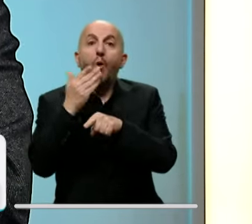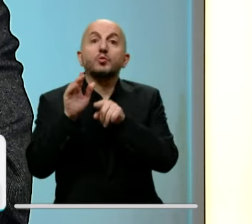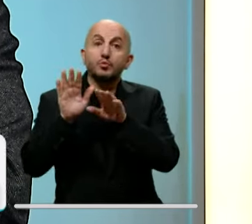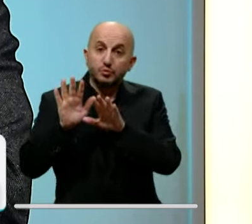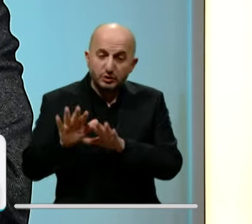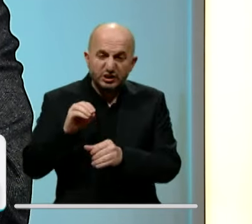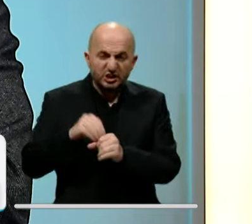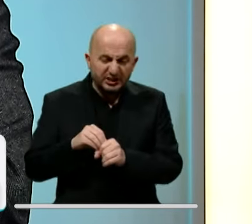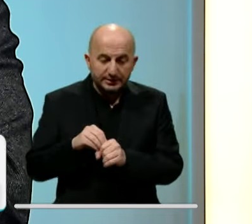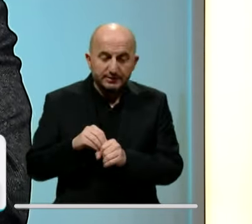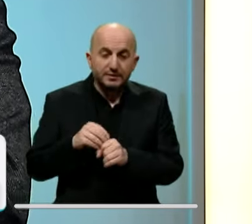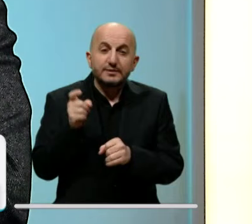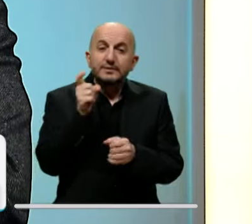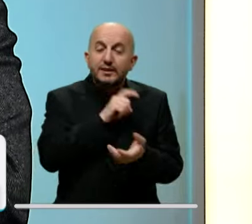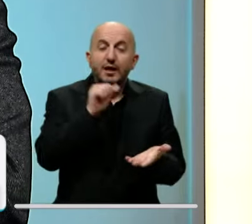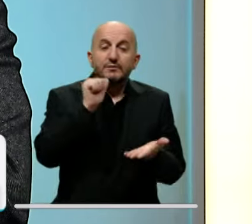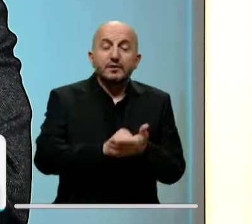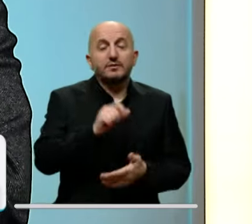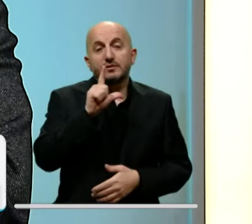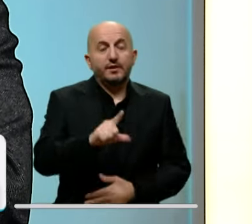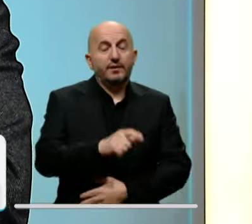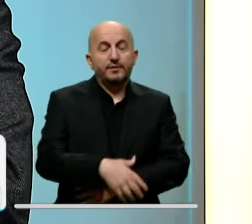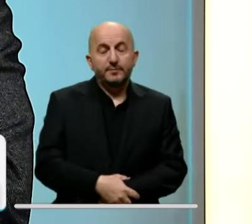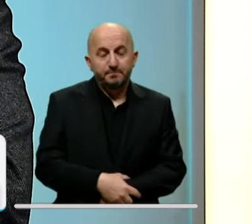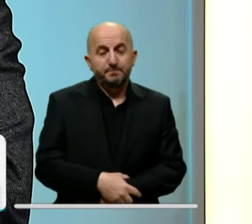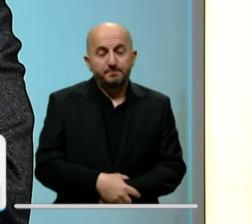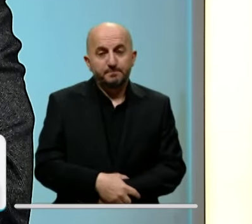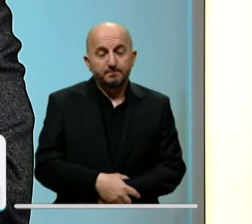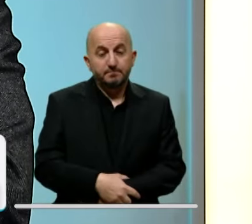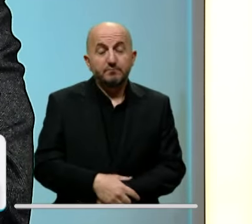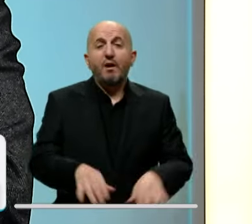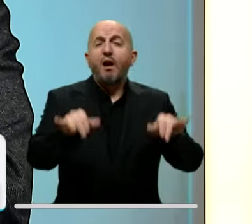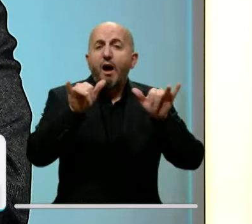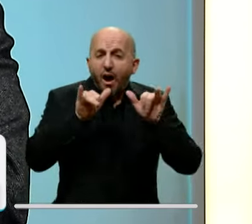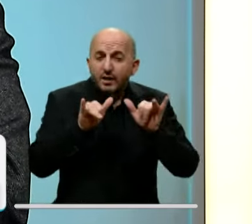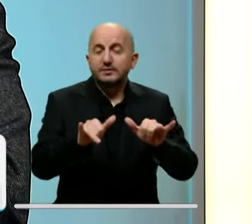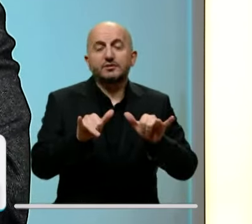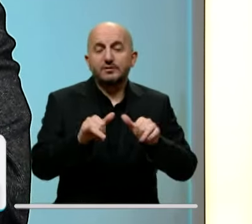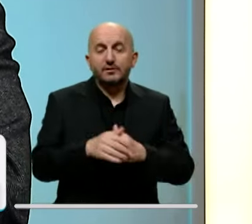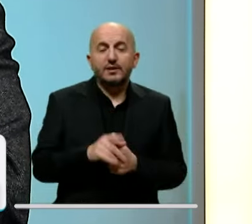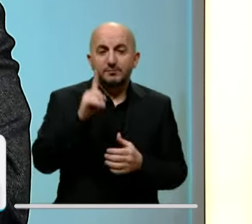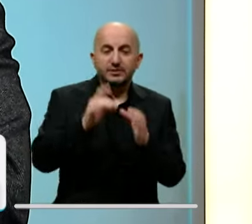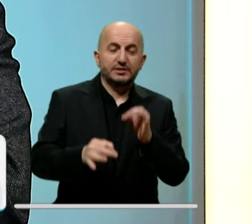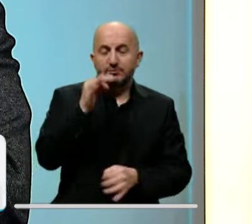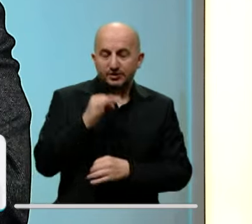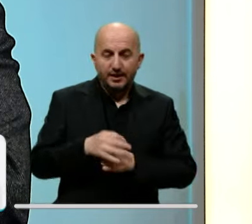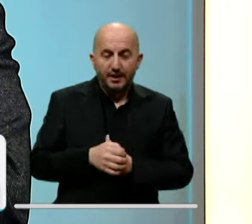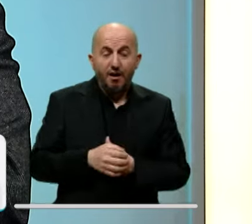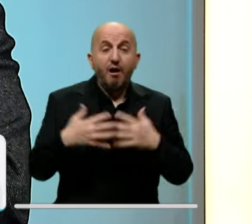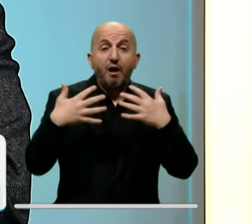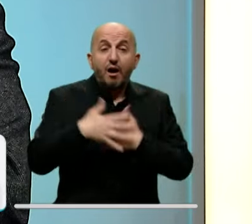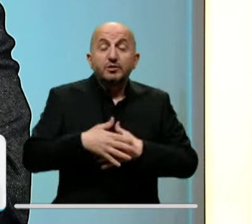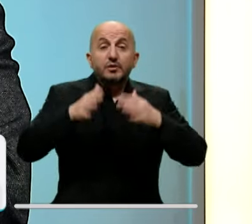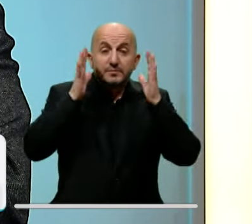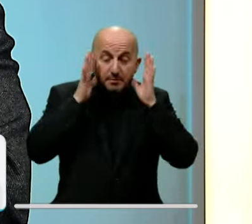okuduğu için sev secdesi gerekir Eee aynı şekilde de bir kimse akşam